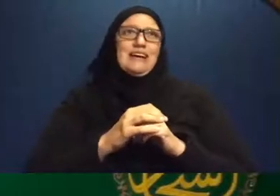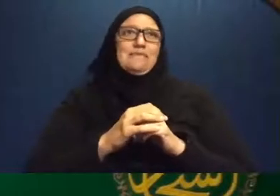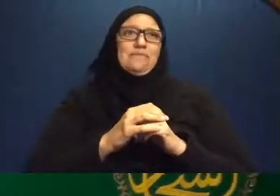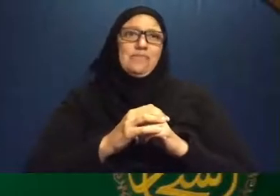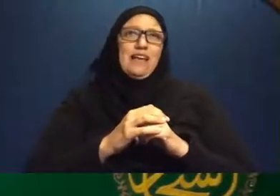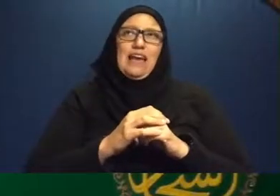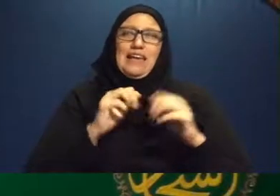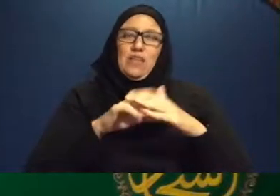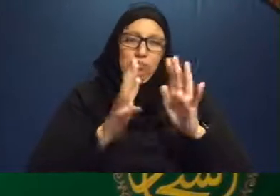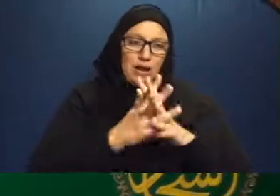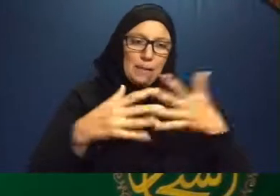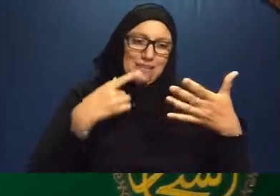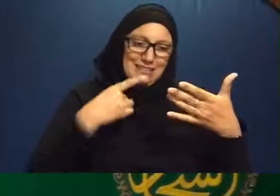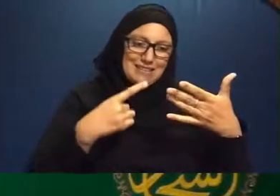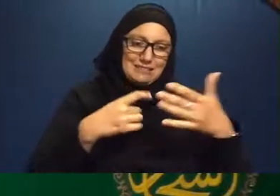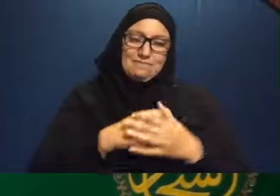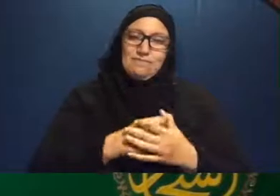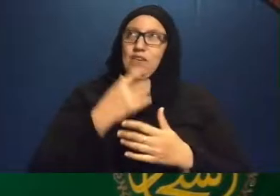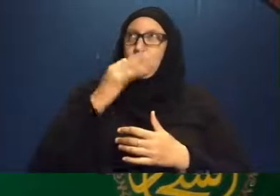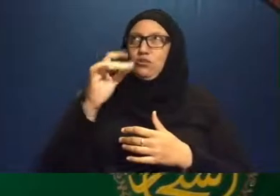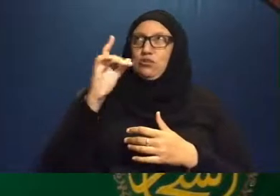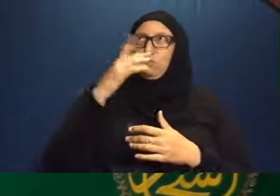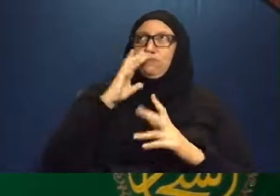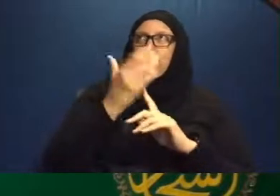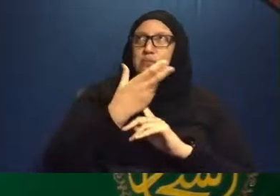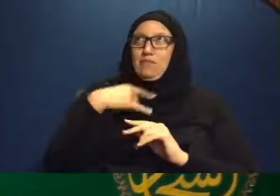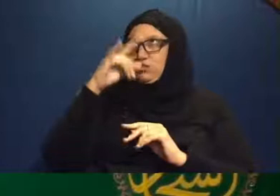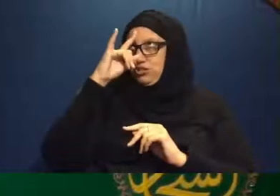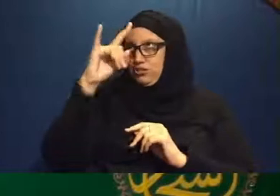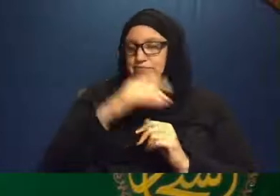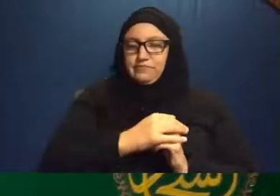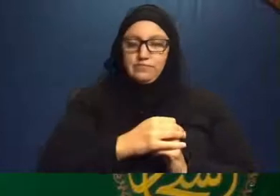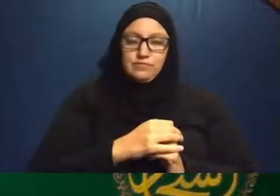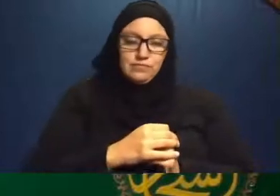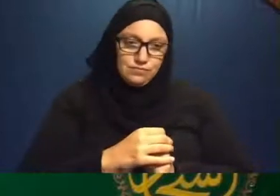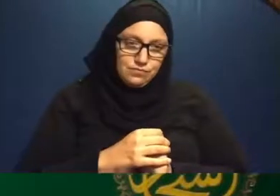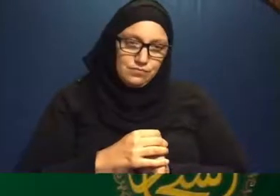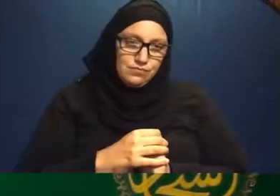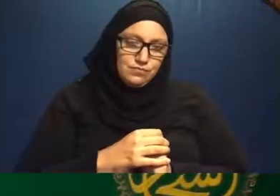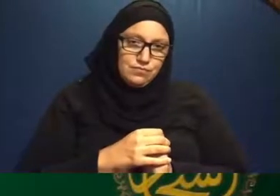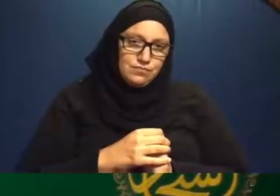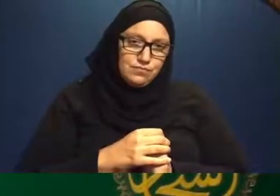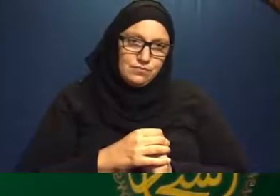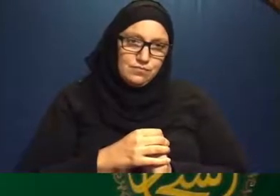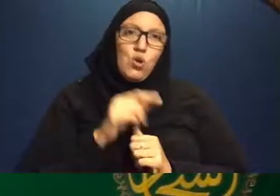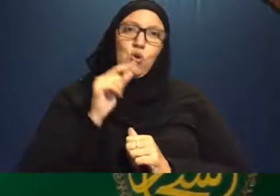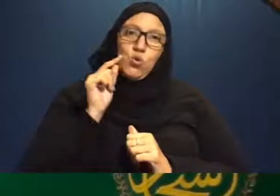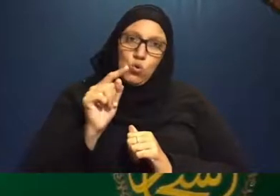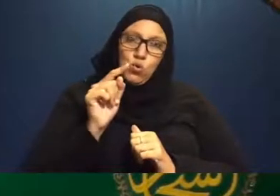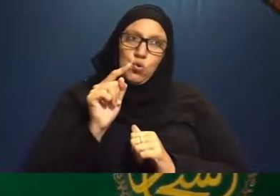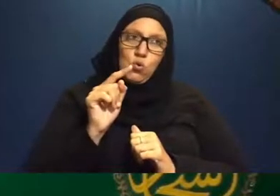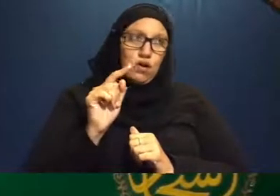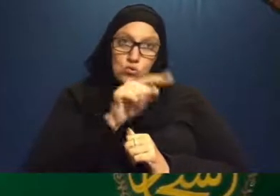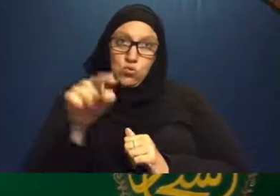billahi minash shaitanir rajim. وَلَا تَكُونُوا كَالَّتِي نَقَضَتْ غَزْلَهَا مِنْ بَعْدِ قُوَّةٍ